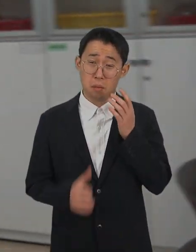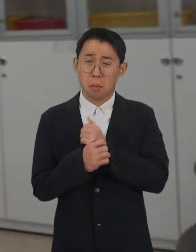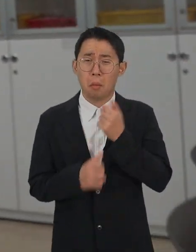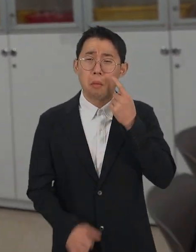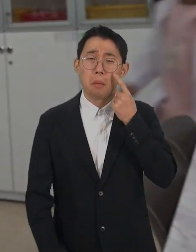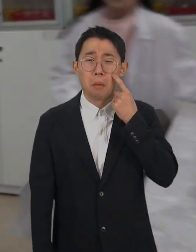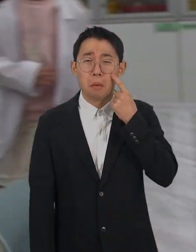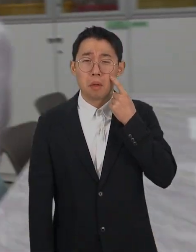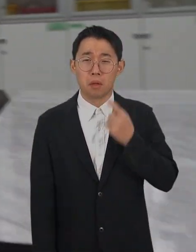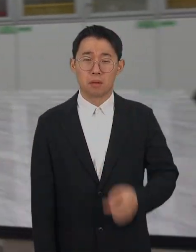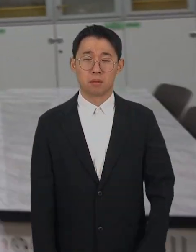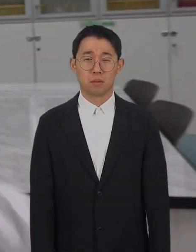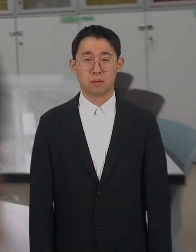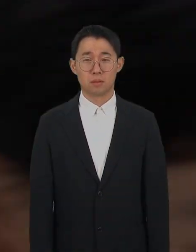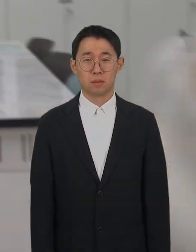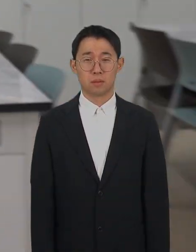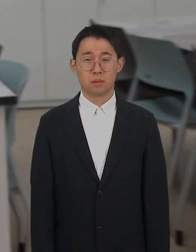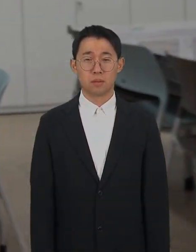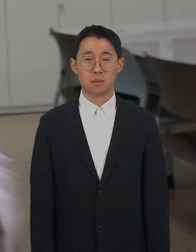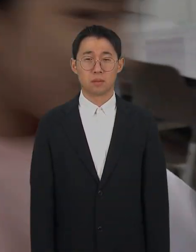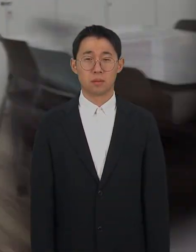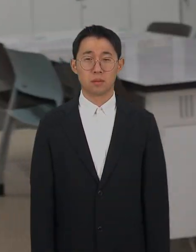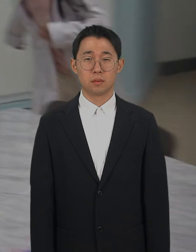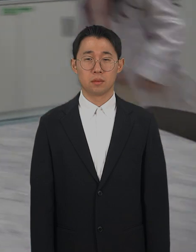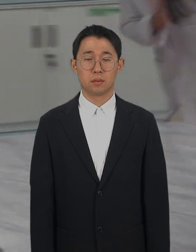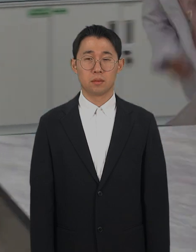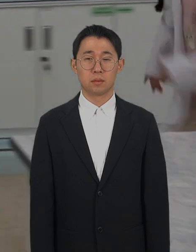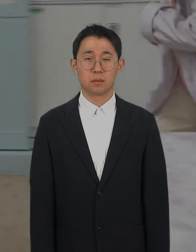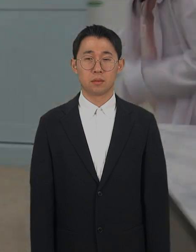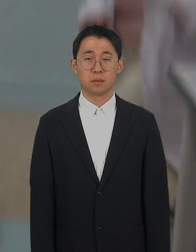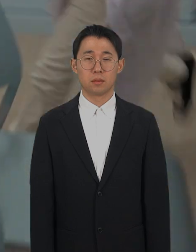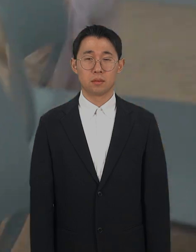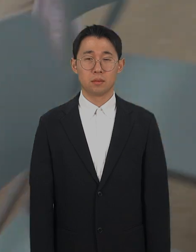궁금하면 한번 잡아보시든지. 뭐?